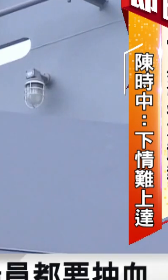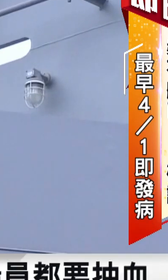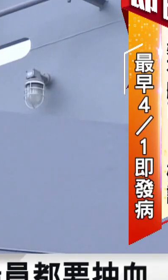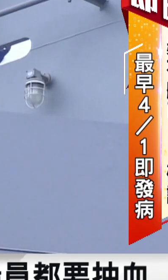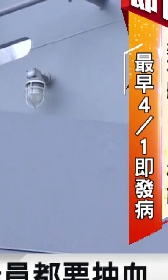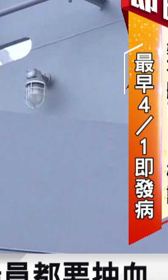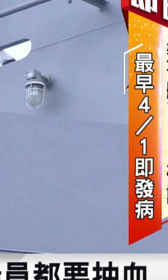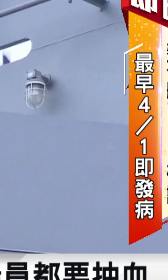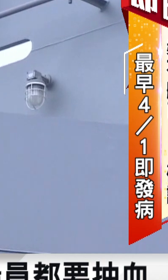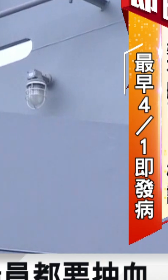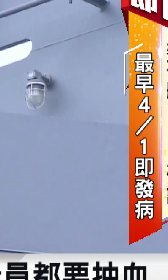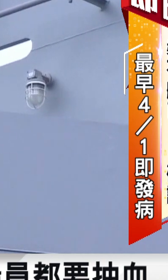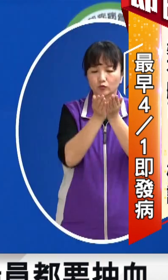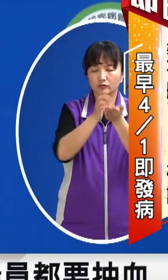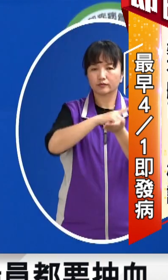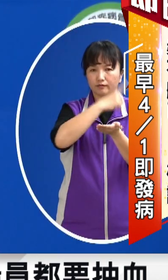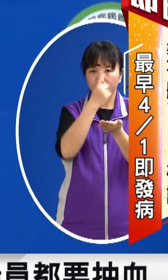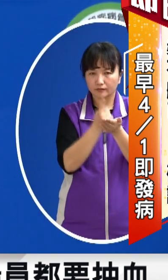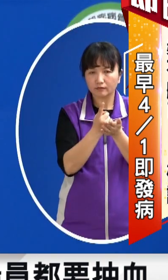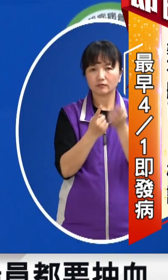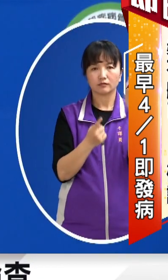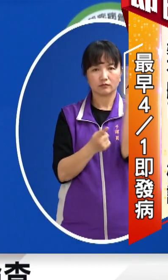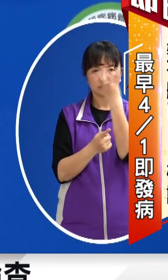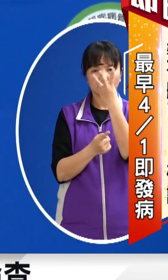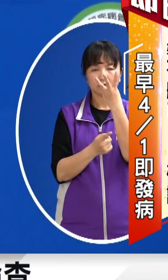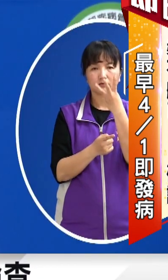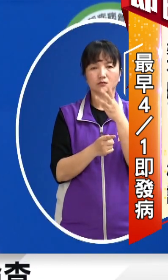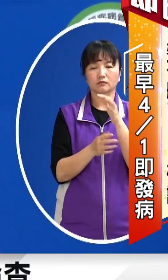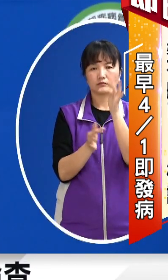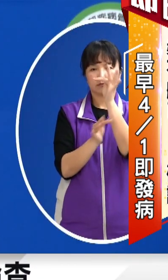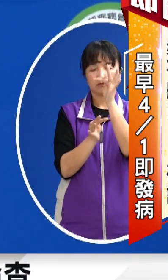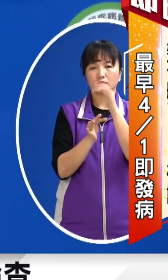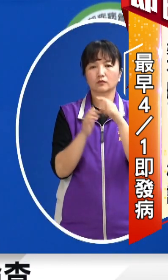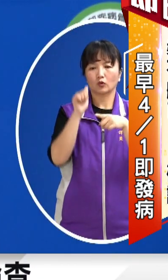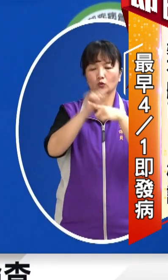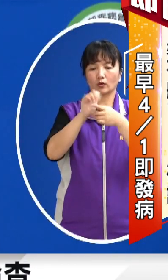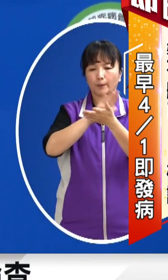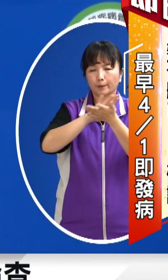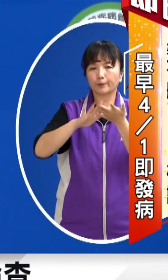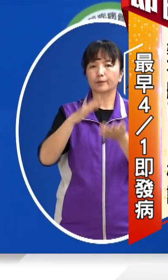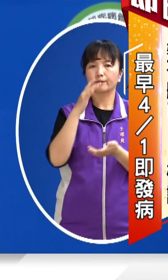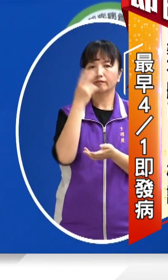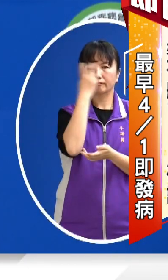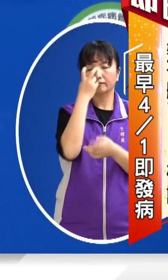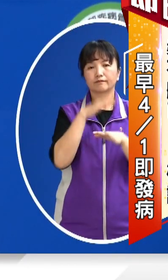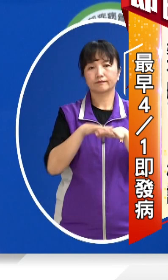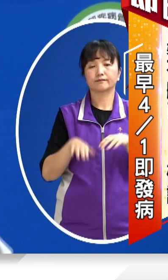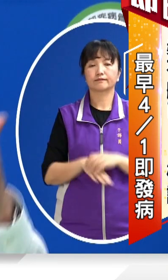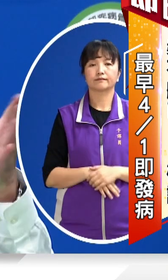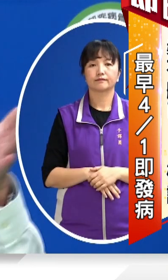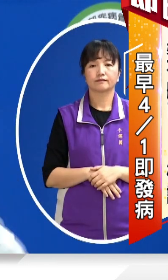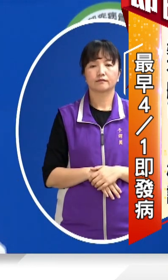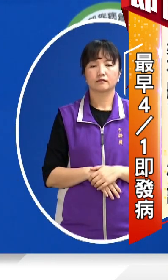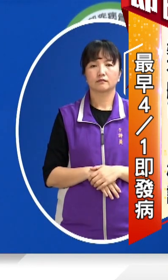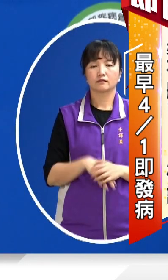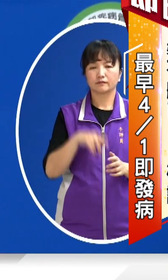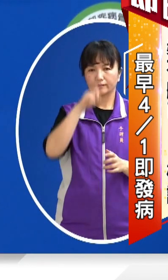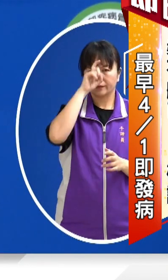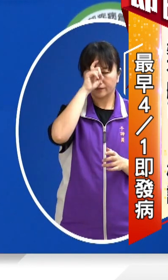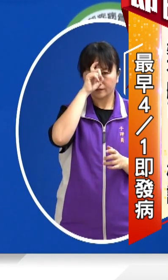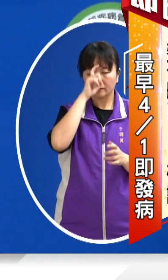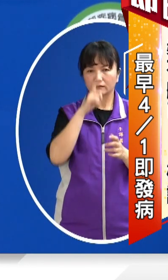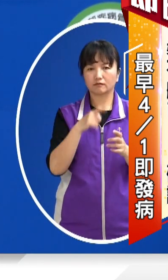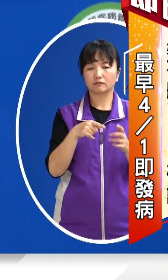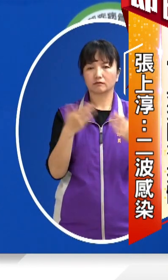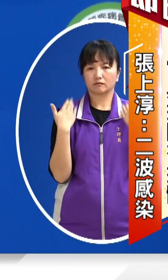感染源怎么调查？ 3个舰我们都会做血清的检查，好，也是让这样的一个轮廓能够